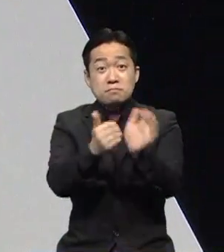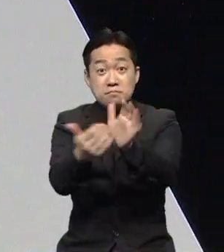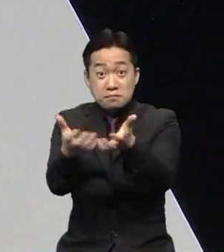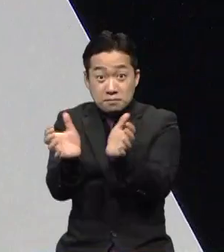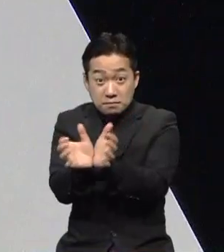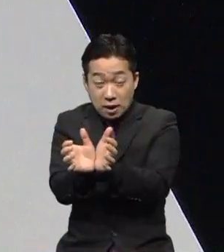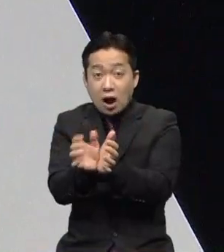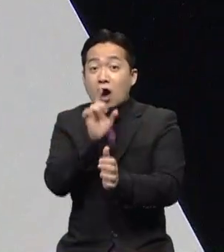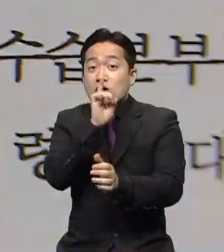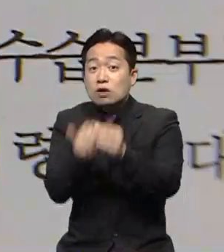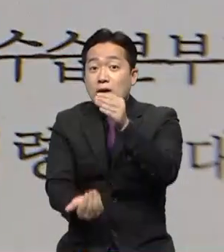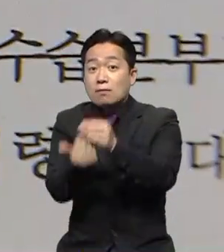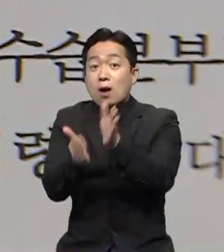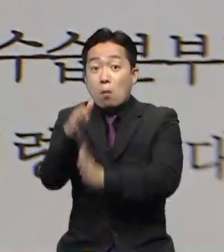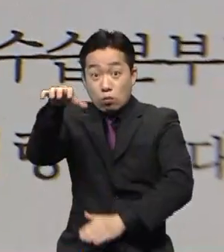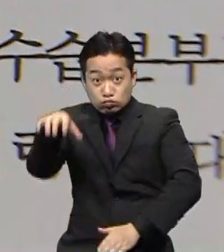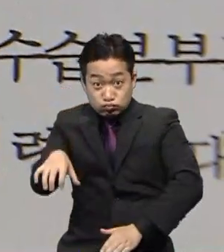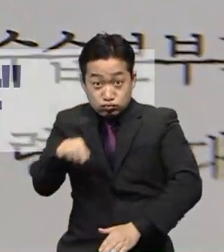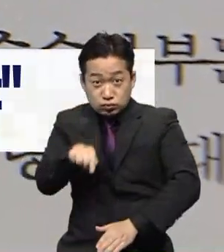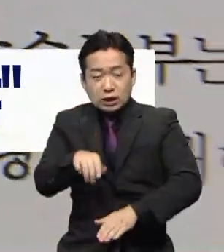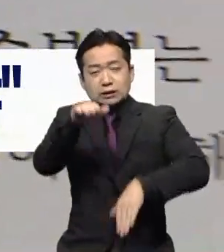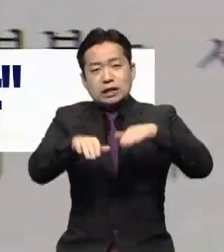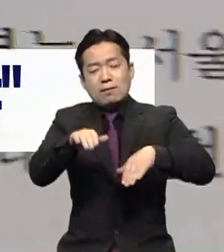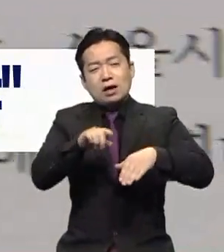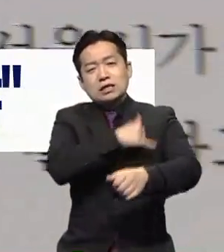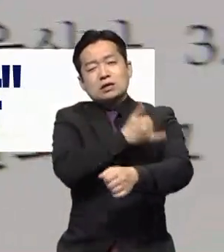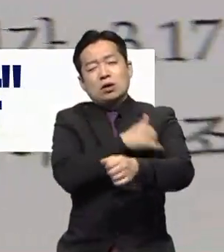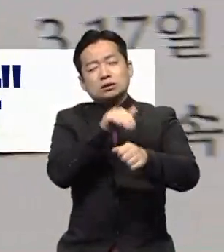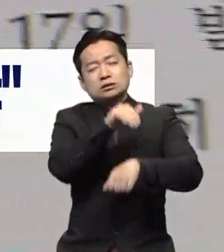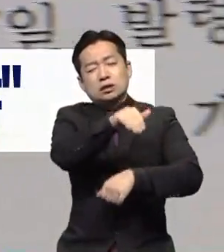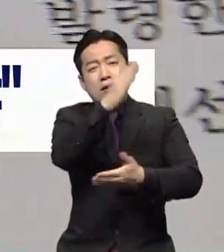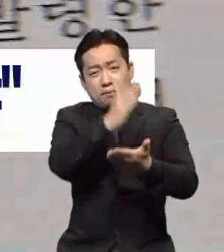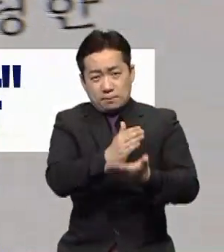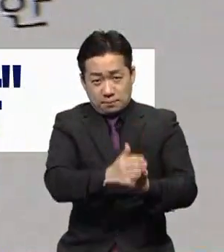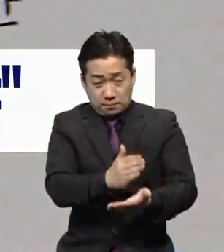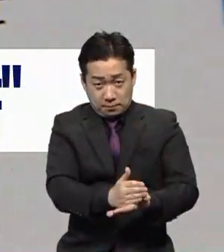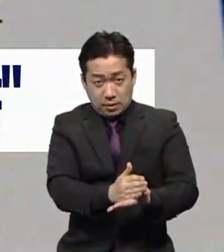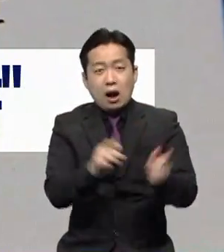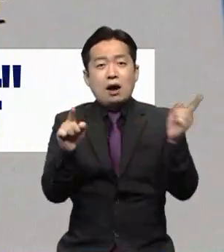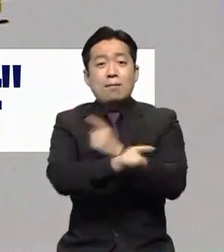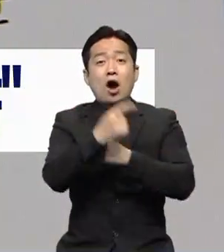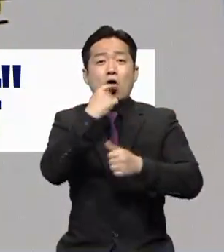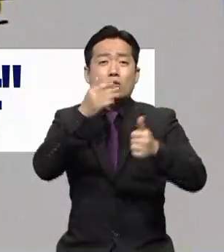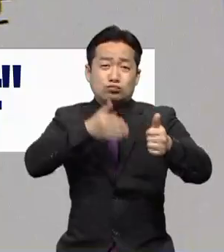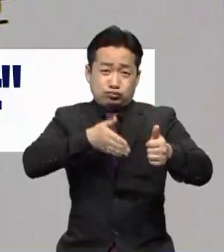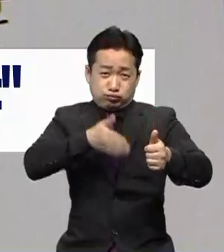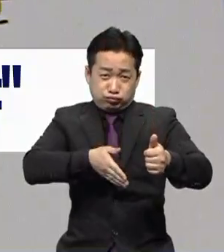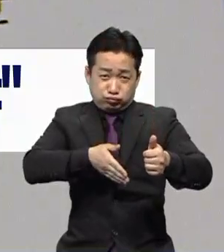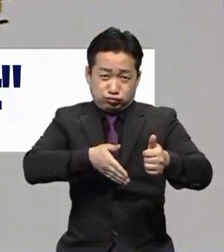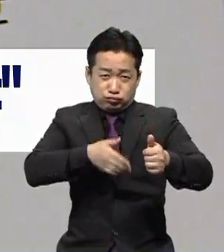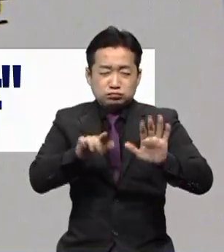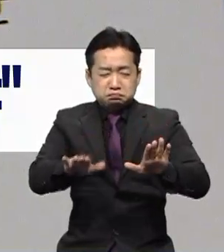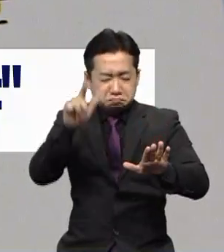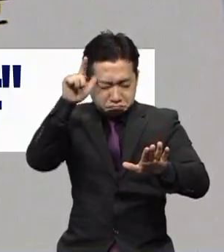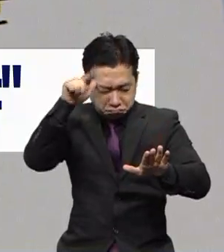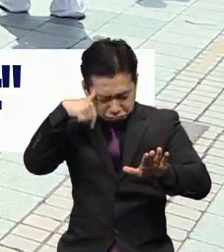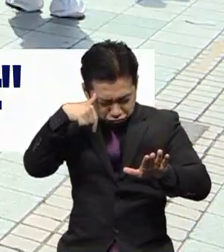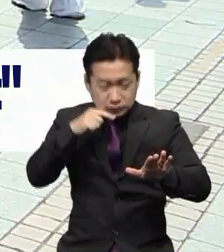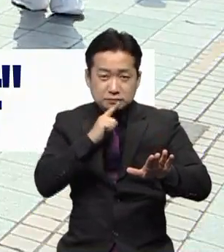총괄하는 중앙사고수습본부마저 차별과 인권침해가 생기지 않게 개선을 요구하자 결국 한 발